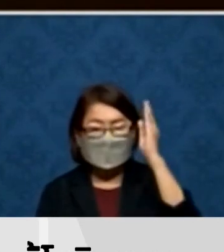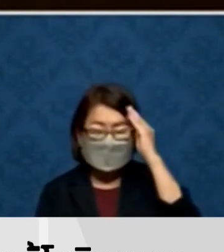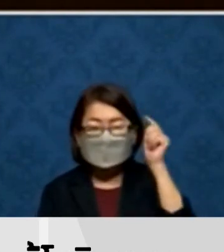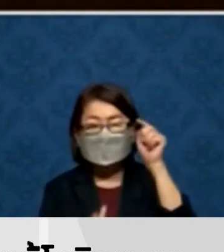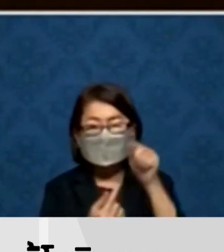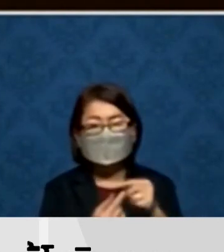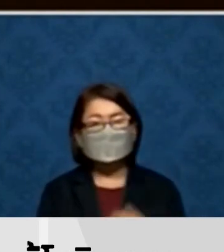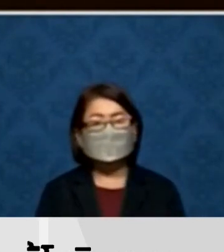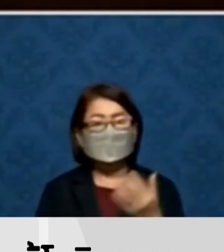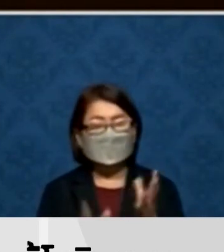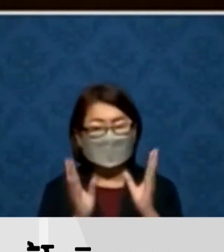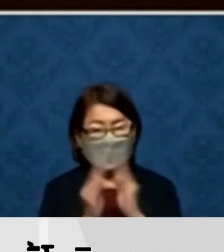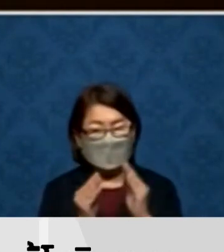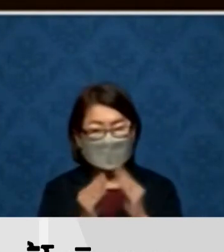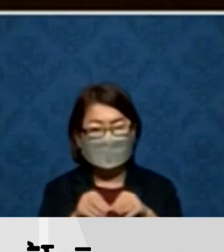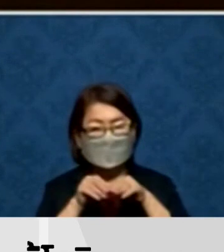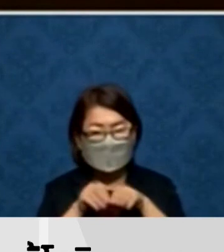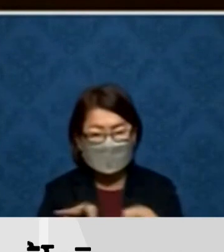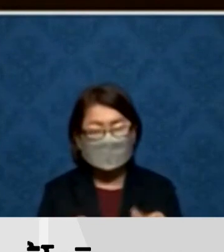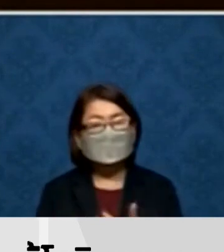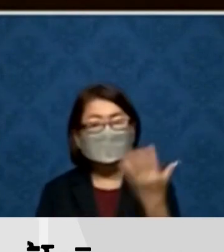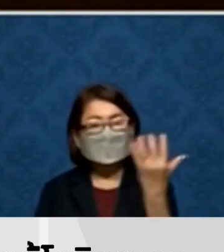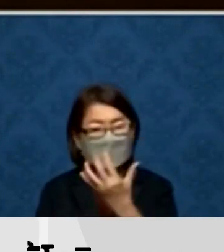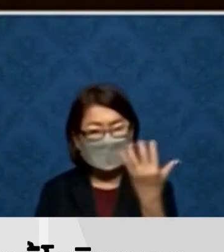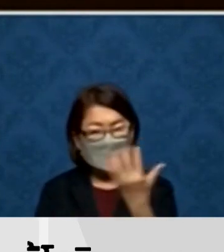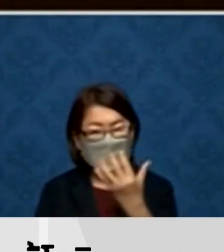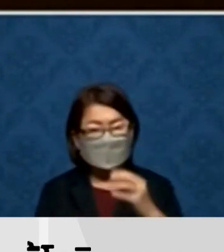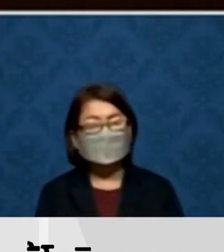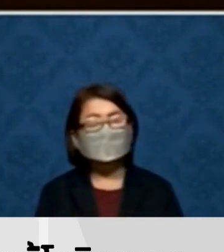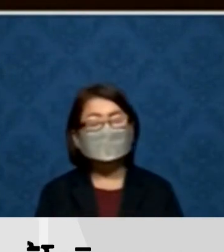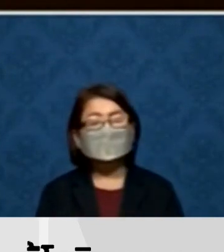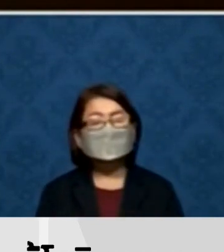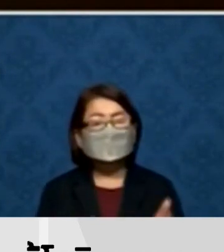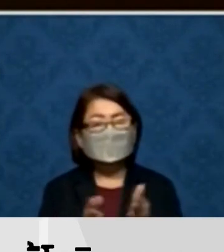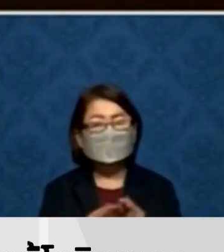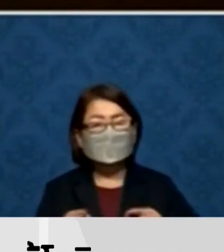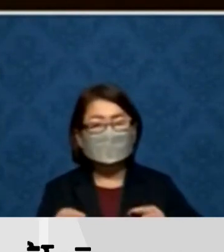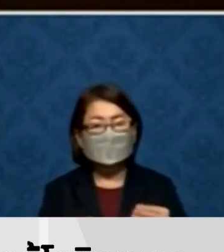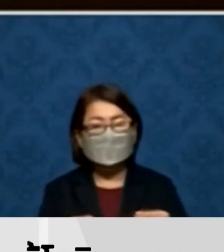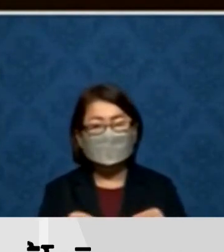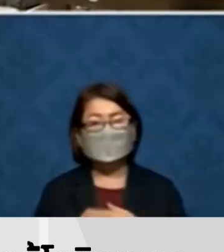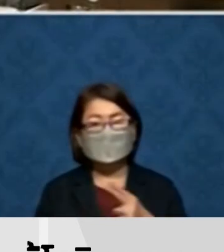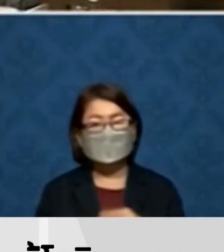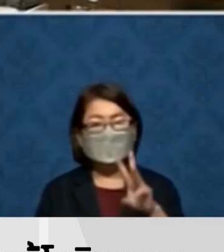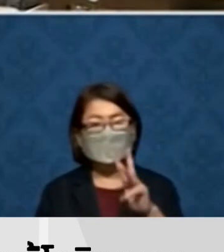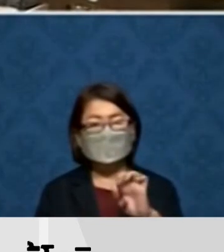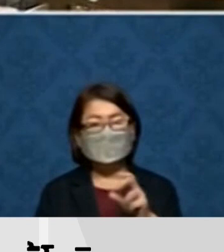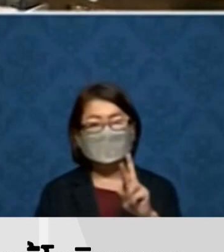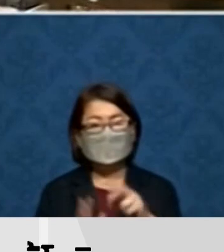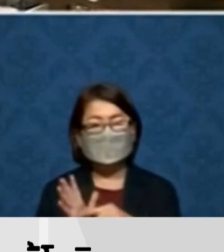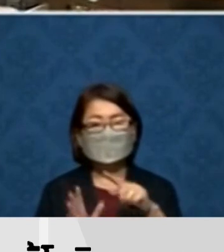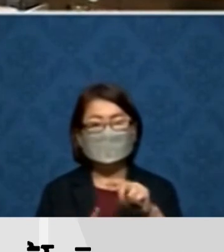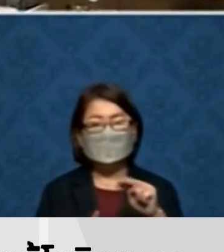ปรายไม่ว่าจะเป็นรัฐบาลคุณอภิสิทธิ์รัฐบาลคุณยิ่งลักษ ณ์ใช้คำแรง แ